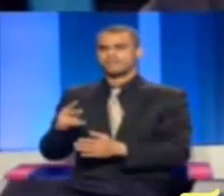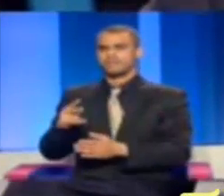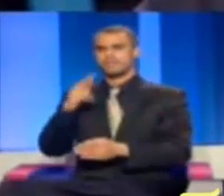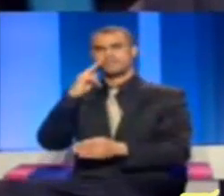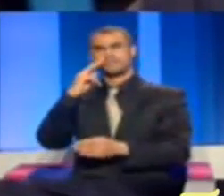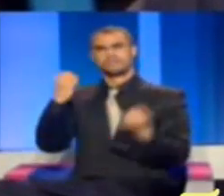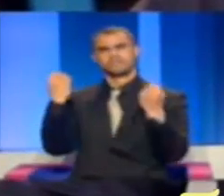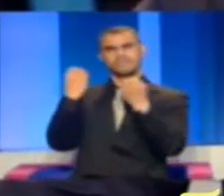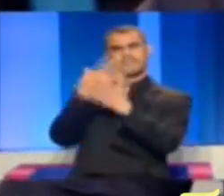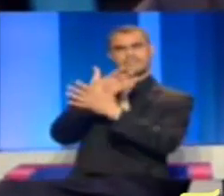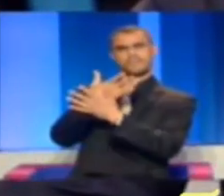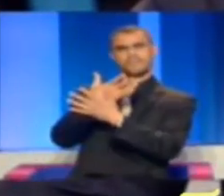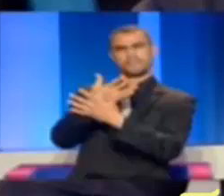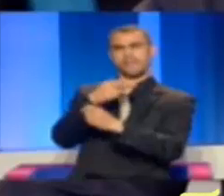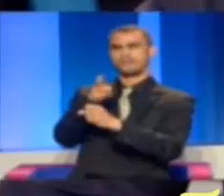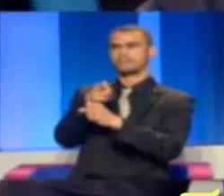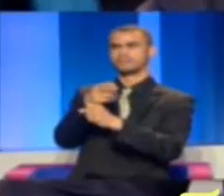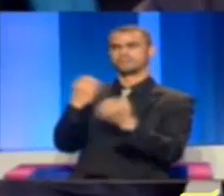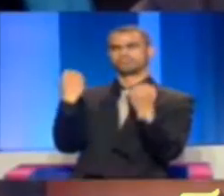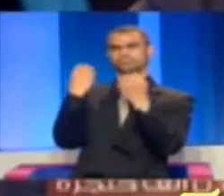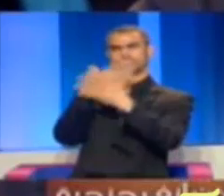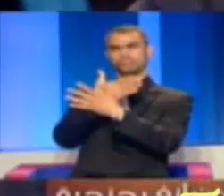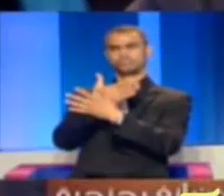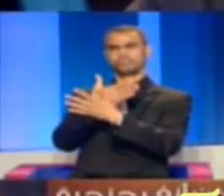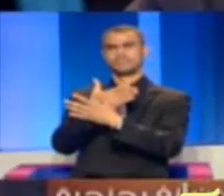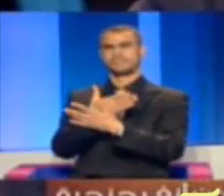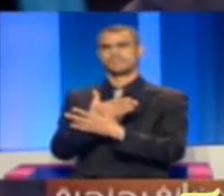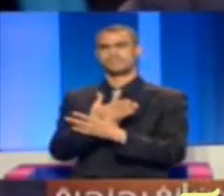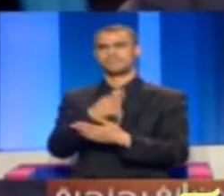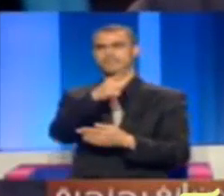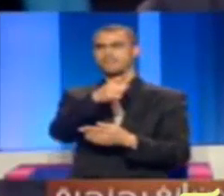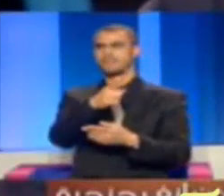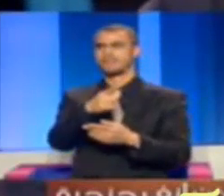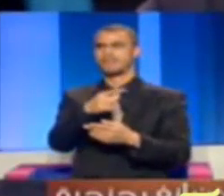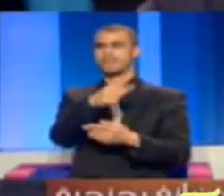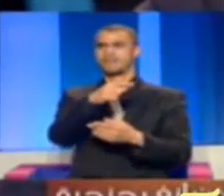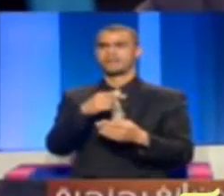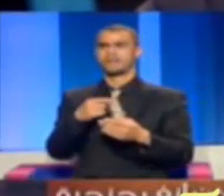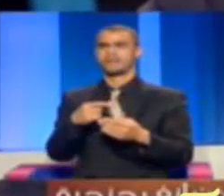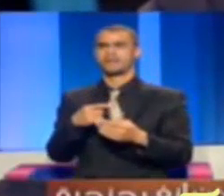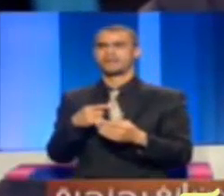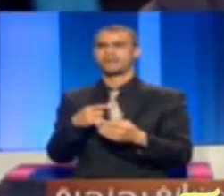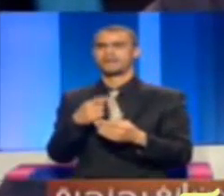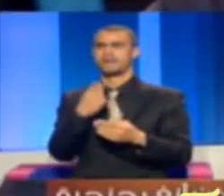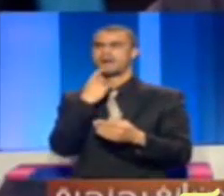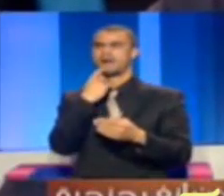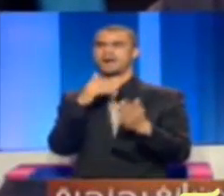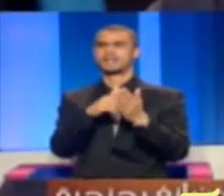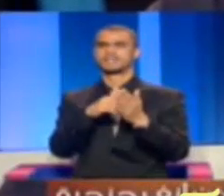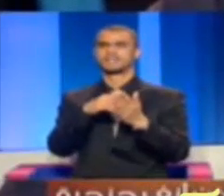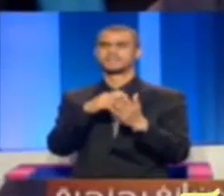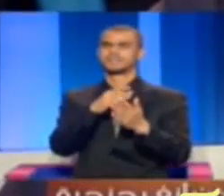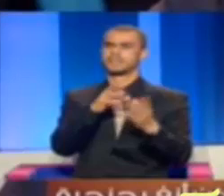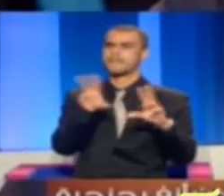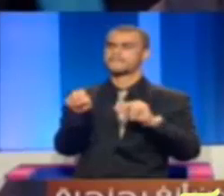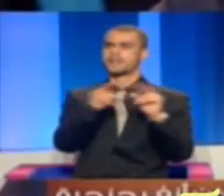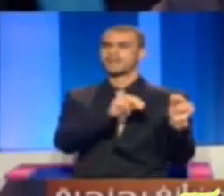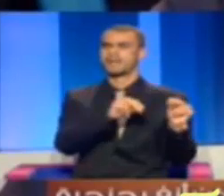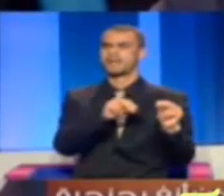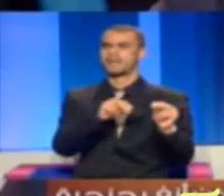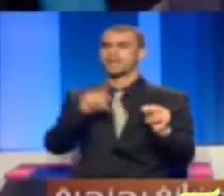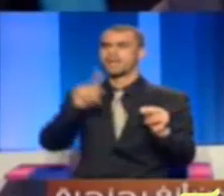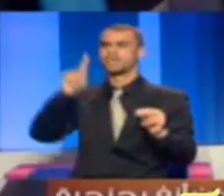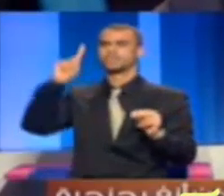اللي اثارت الانتباه ديالي في هذا الريبورتاج هي هذه المساله اللي كيف تكلم عليها سي العرسي، هي هذه المساله